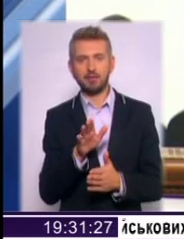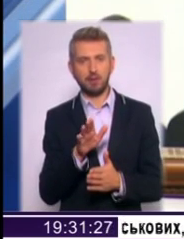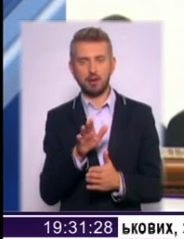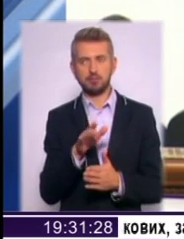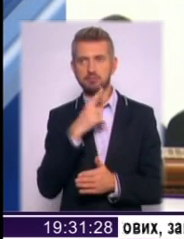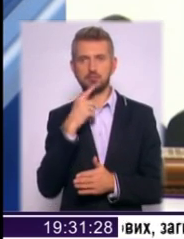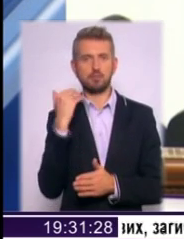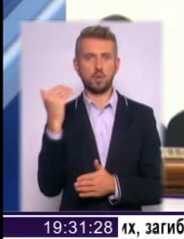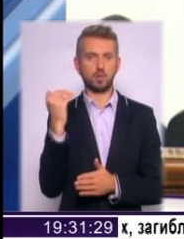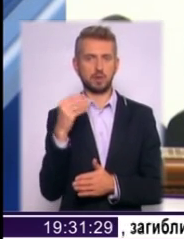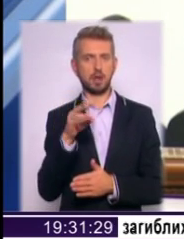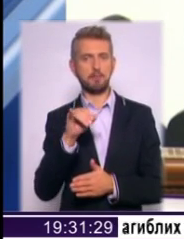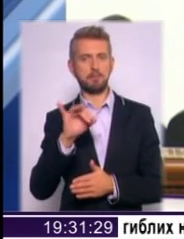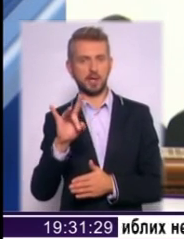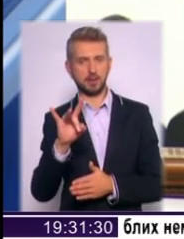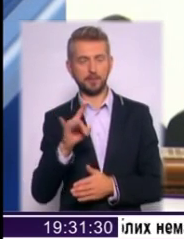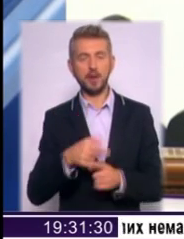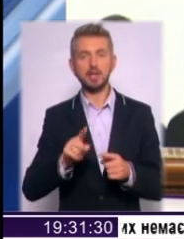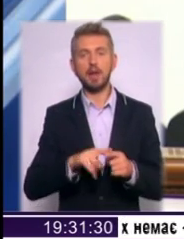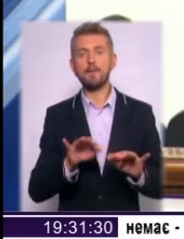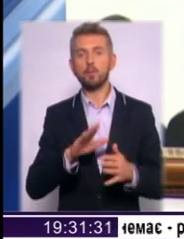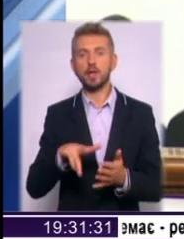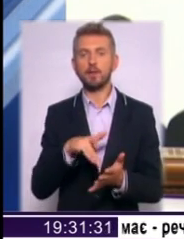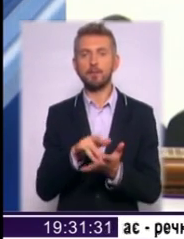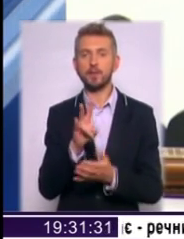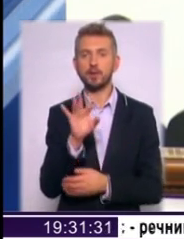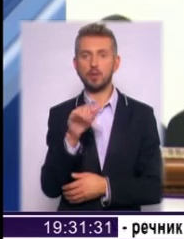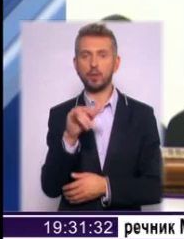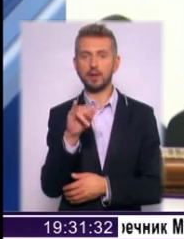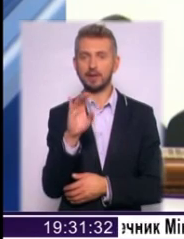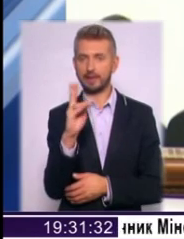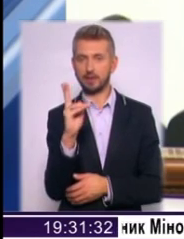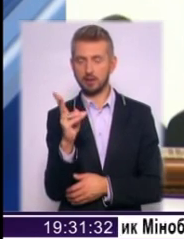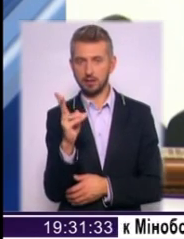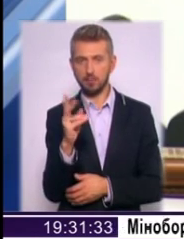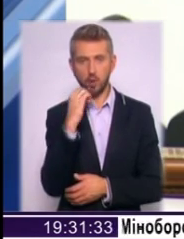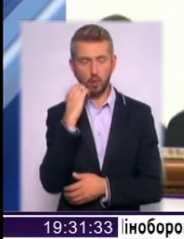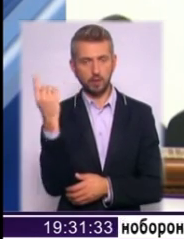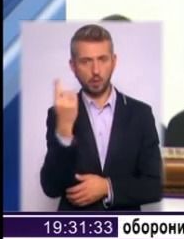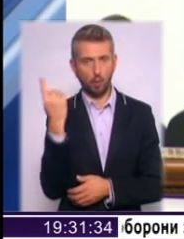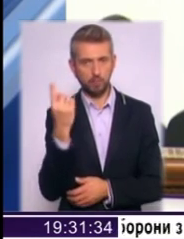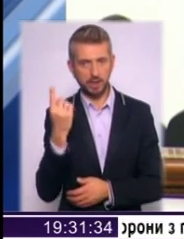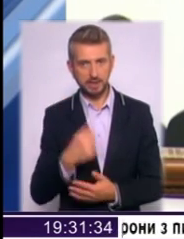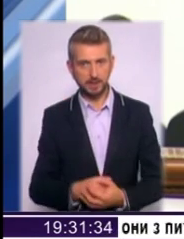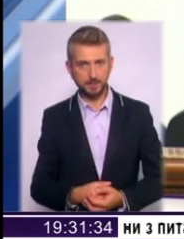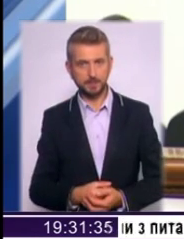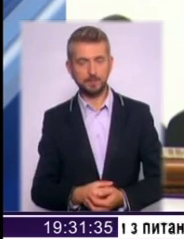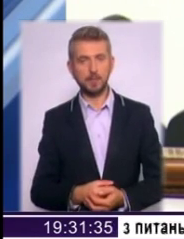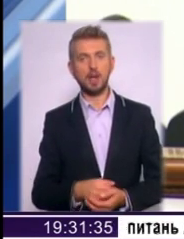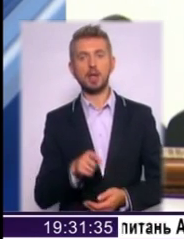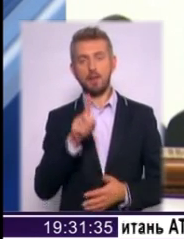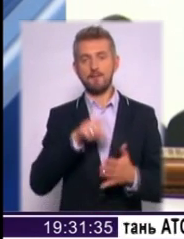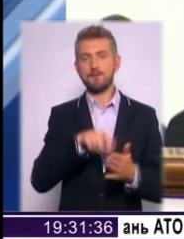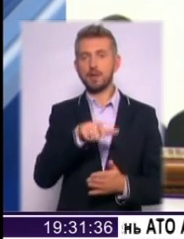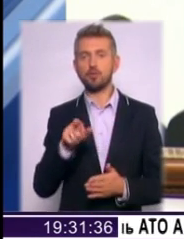міра. Це відбувається в місті Ногінськ Московської області. Ті віруючі,